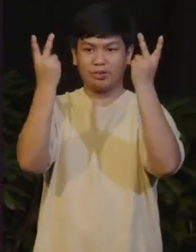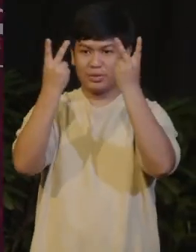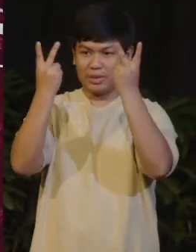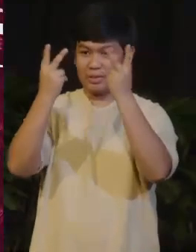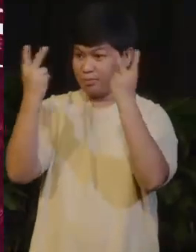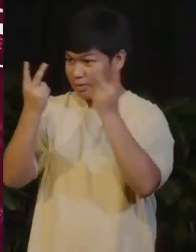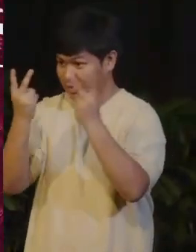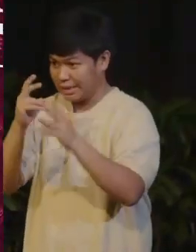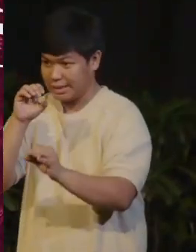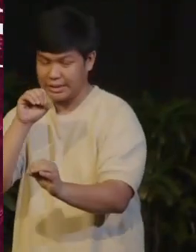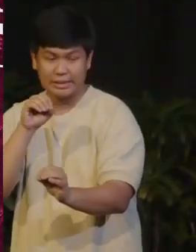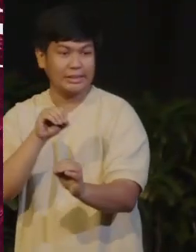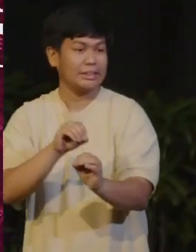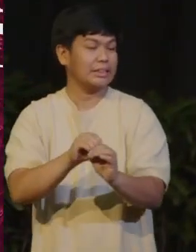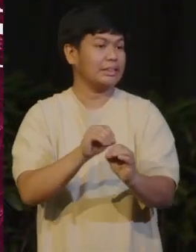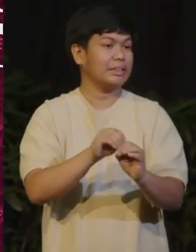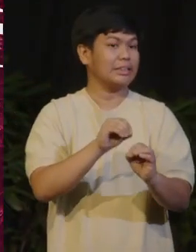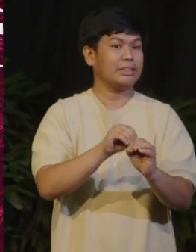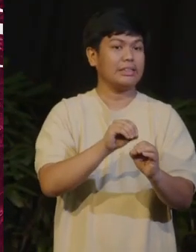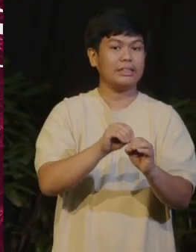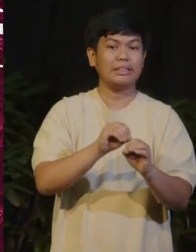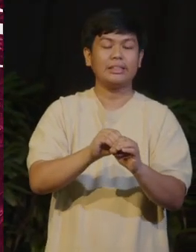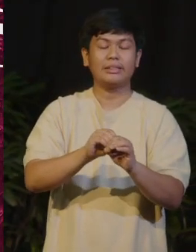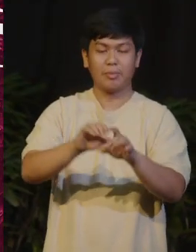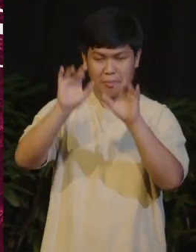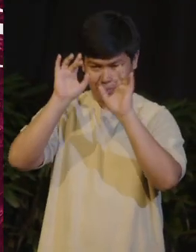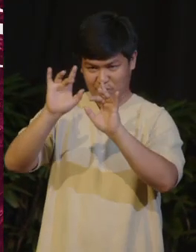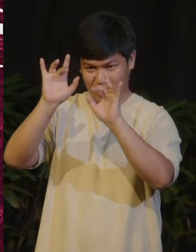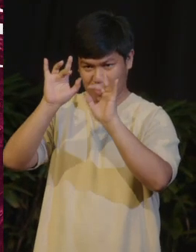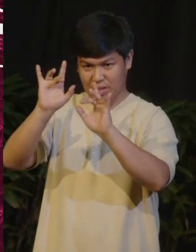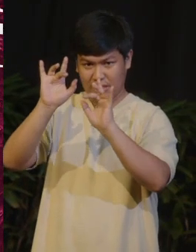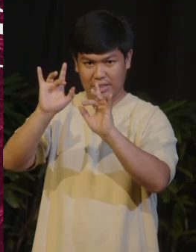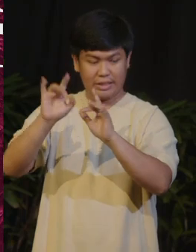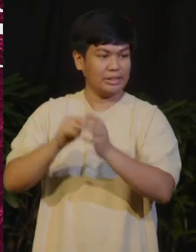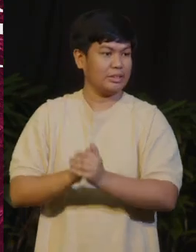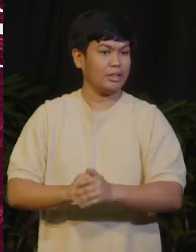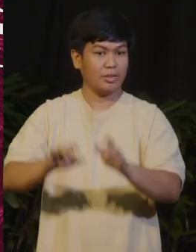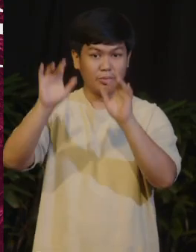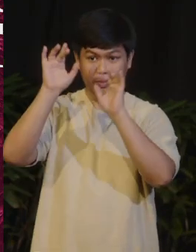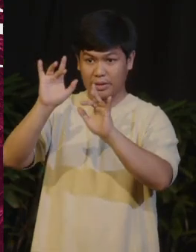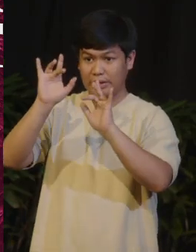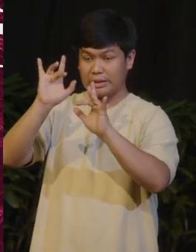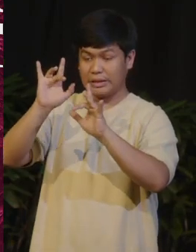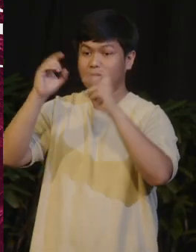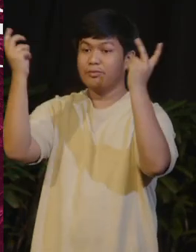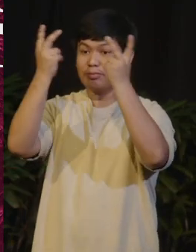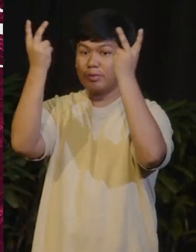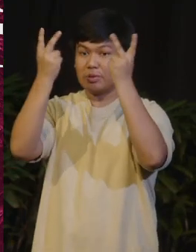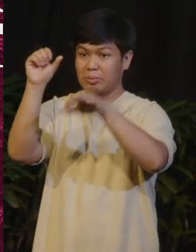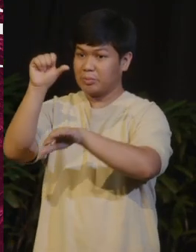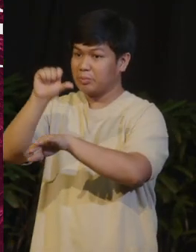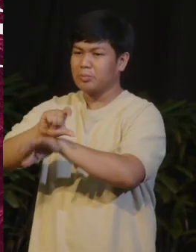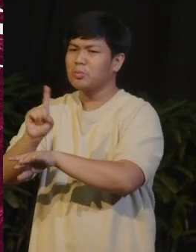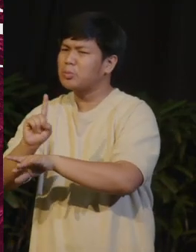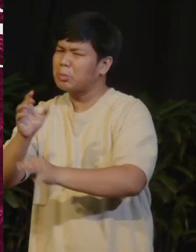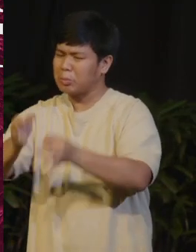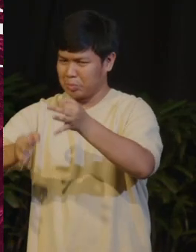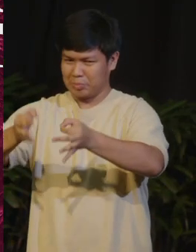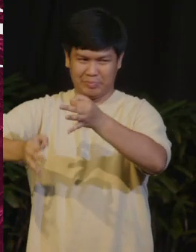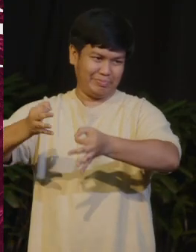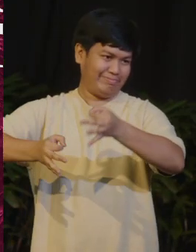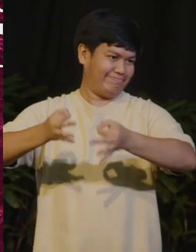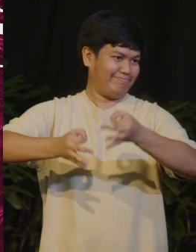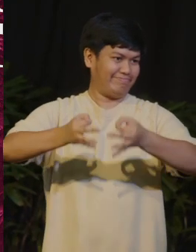Kahabagan ng Paghuhusga. Tagumpay ng kahabagan